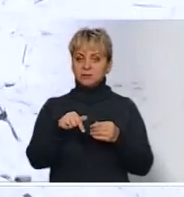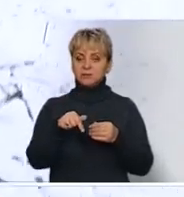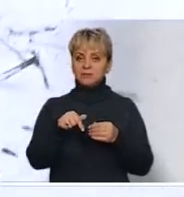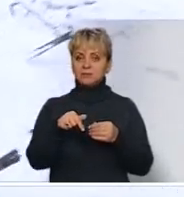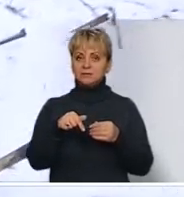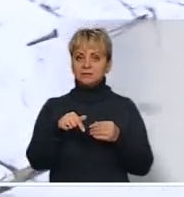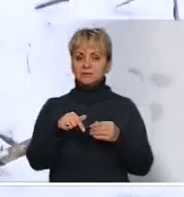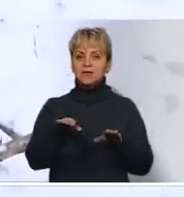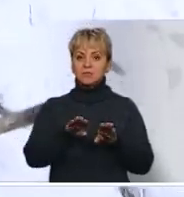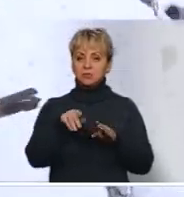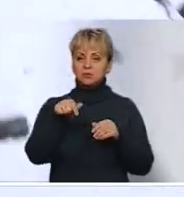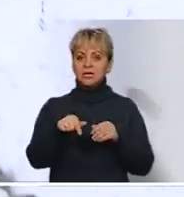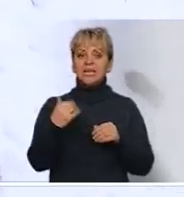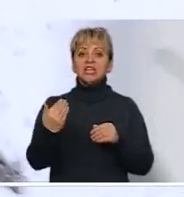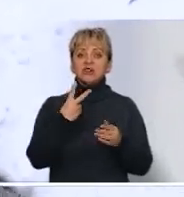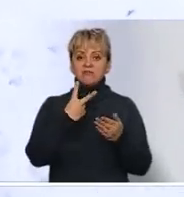видите?